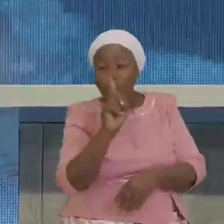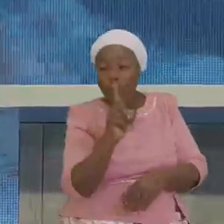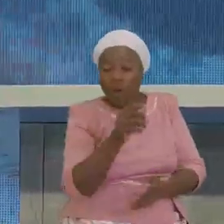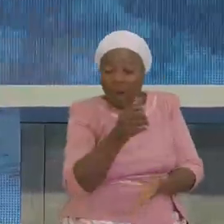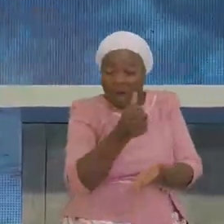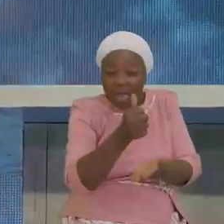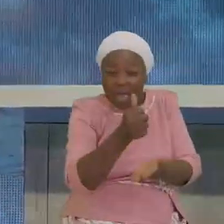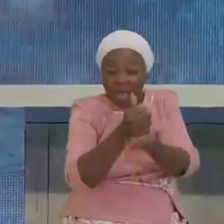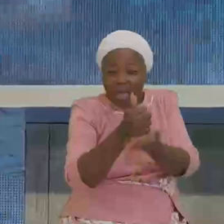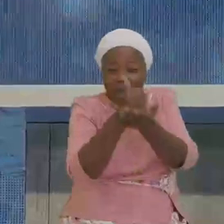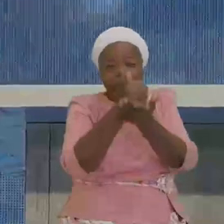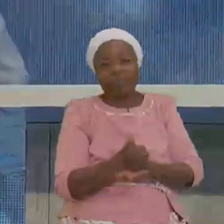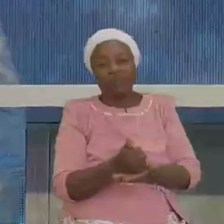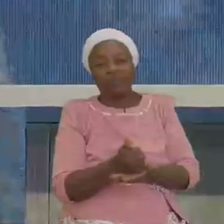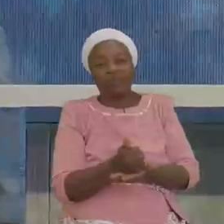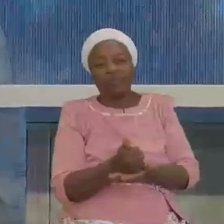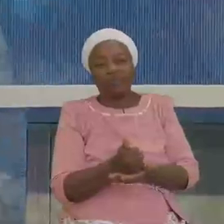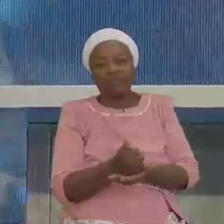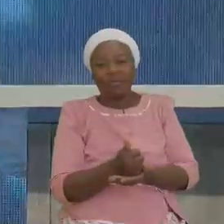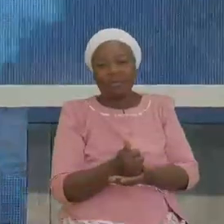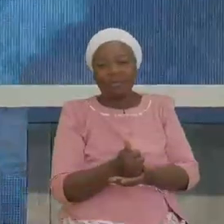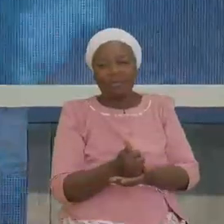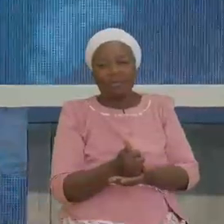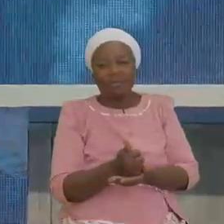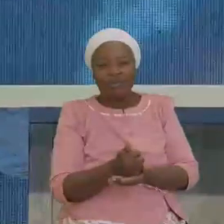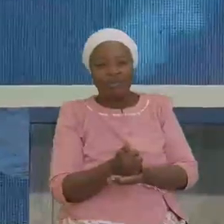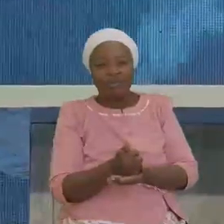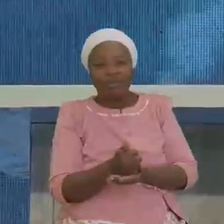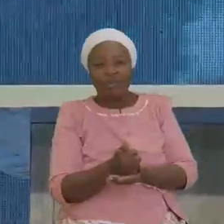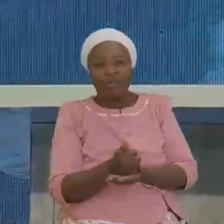Et il demande un seul secours.